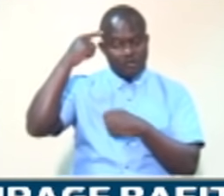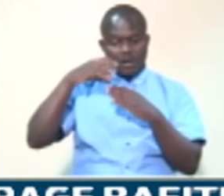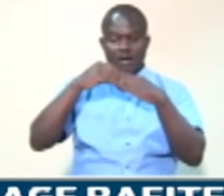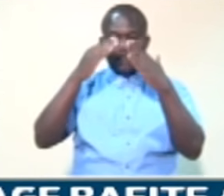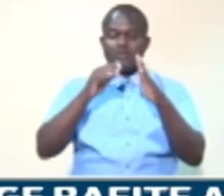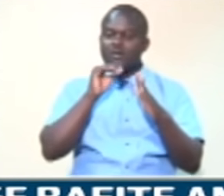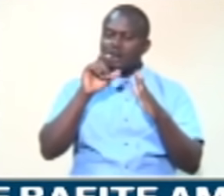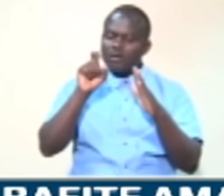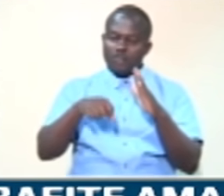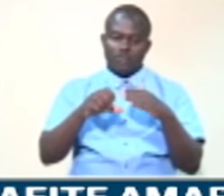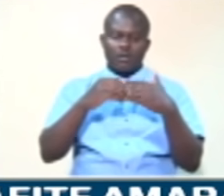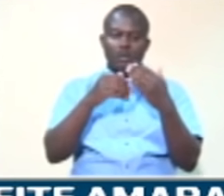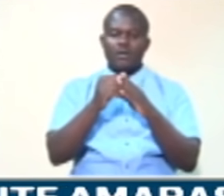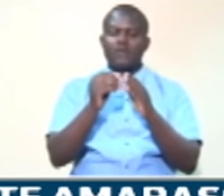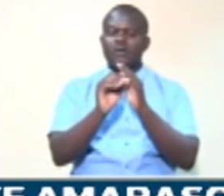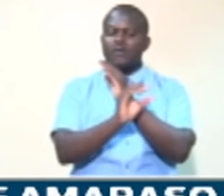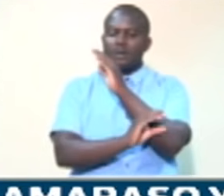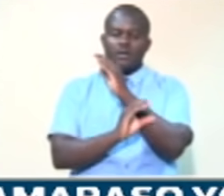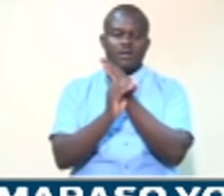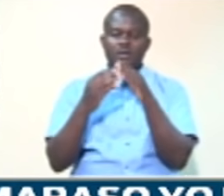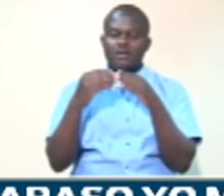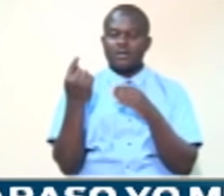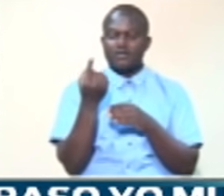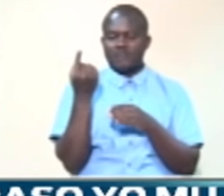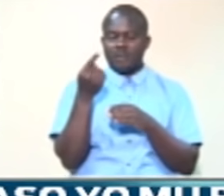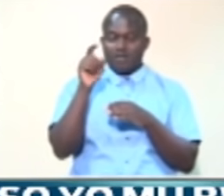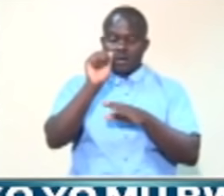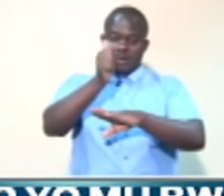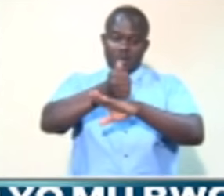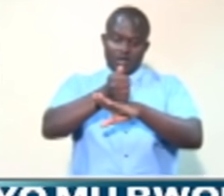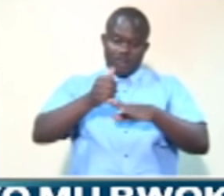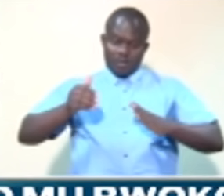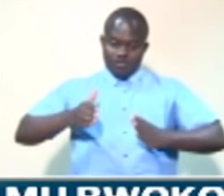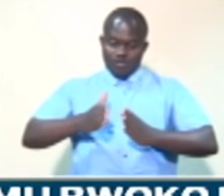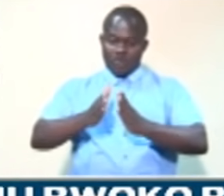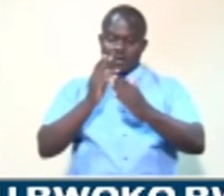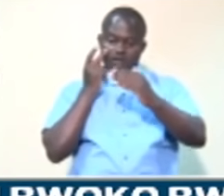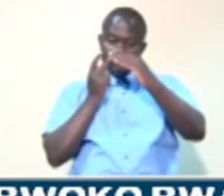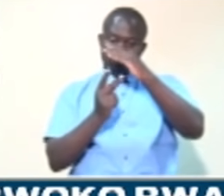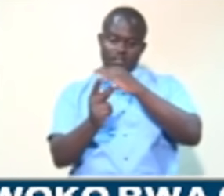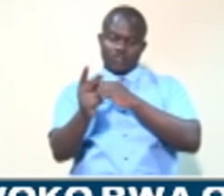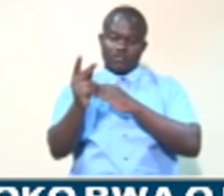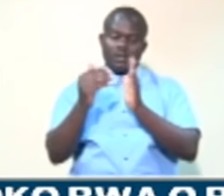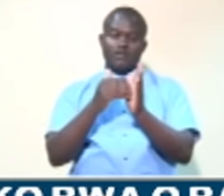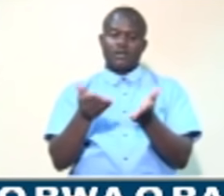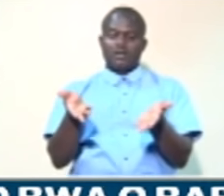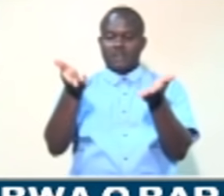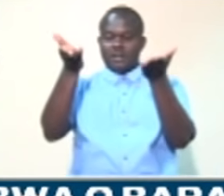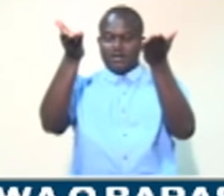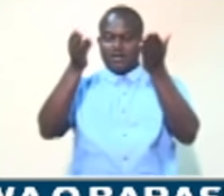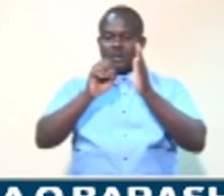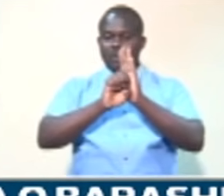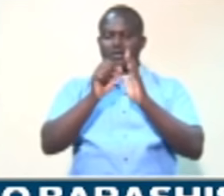abayobozi ntibashobora kuyobora ibihugu bonyine bashobora gushyiraho umurongo n'icyerekezo bakanazamura